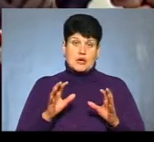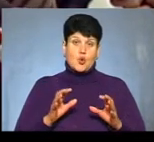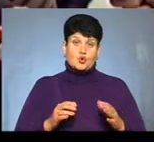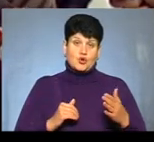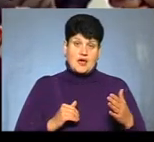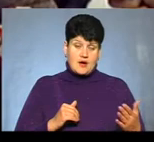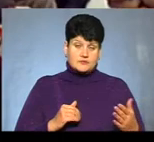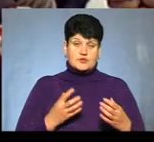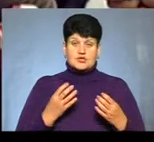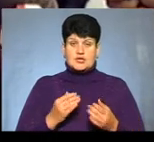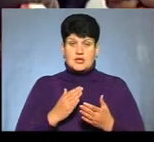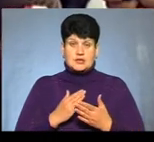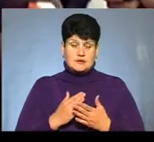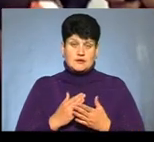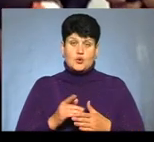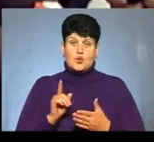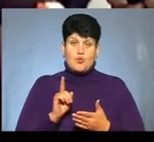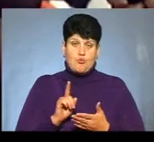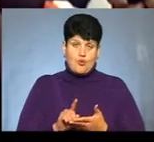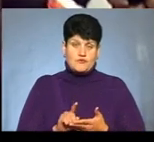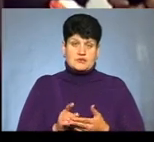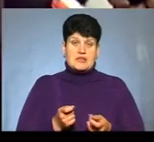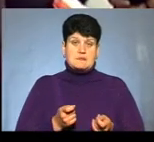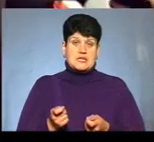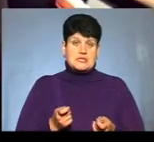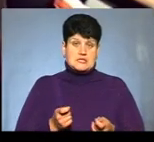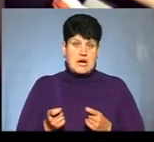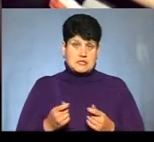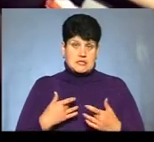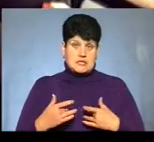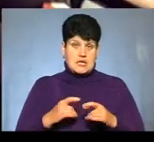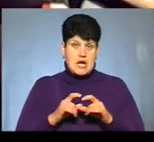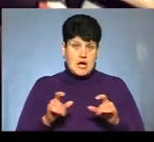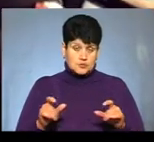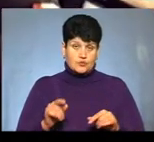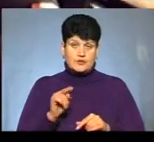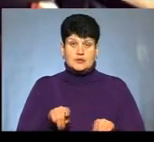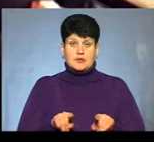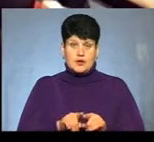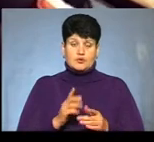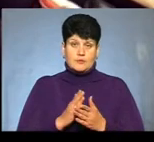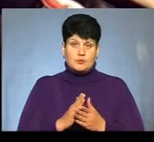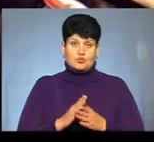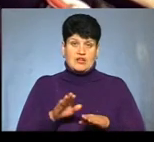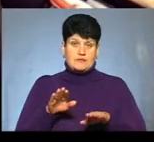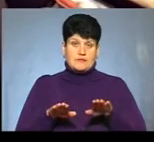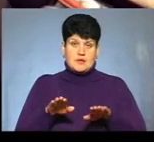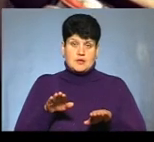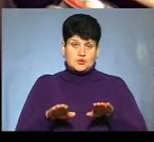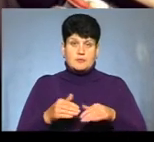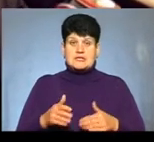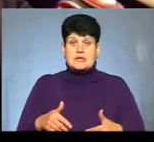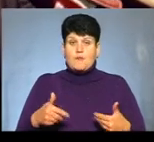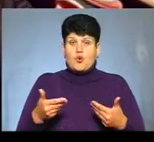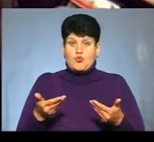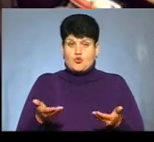чинне законодавство, ще є повноваження і обов'язки адміністрації театру, і вони теж повинні бути